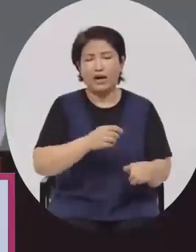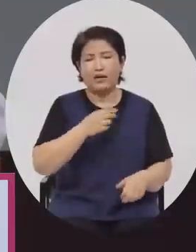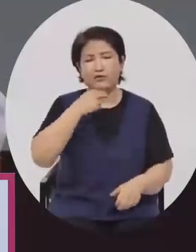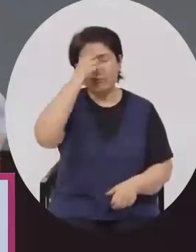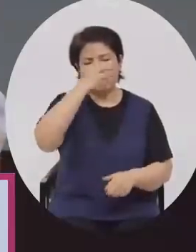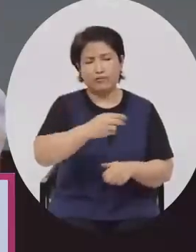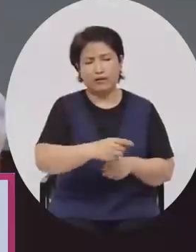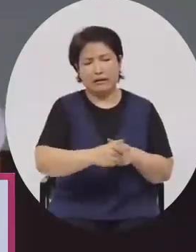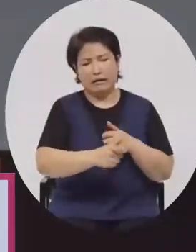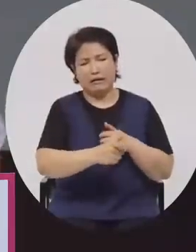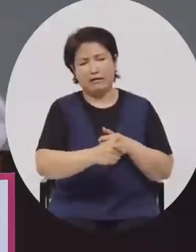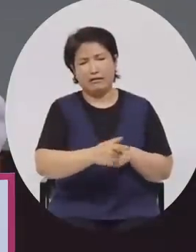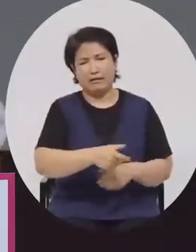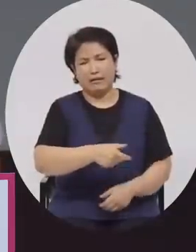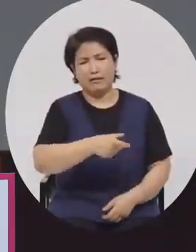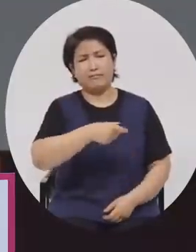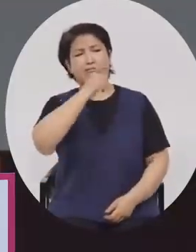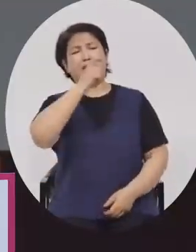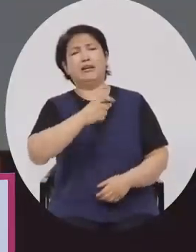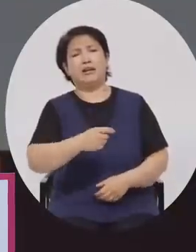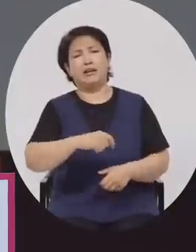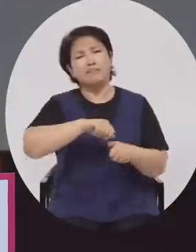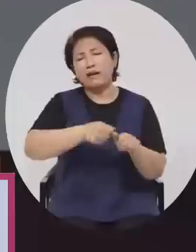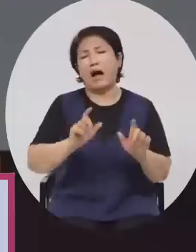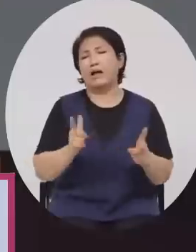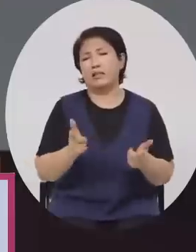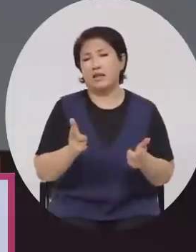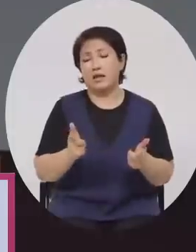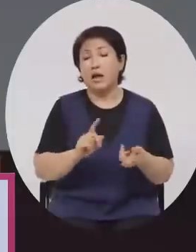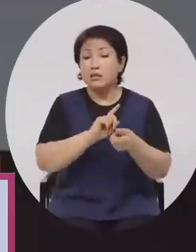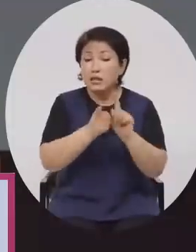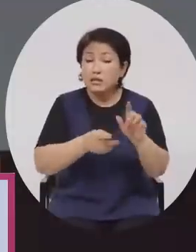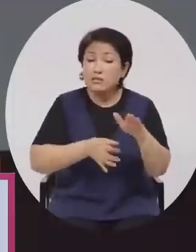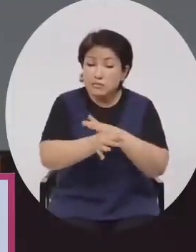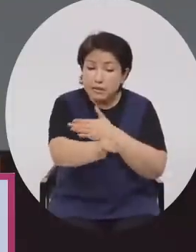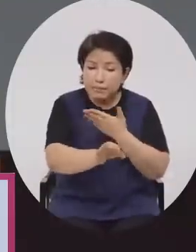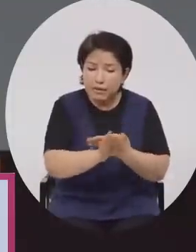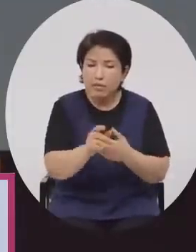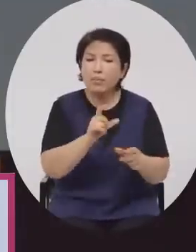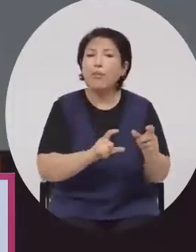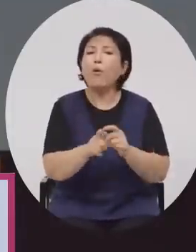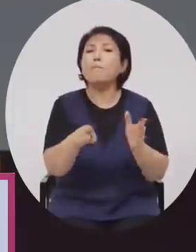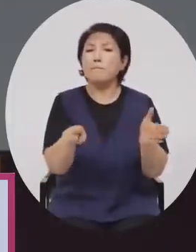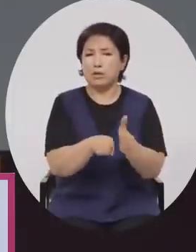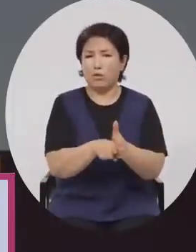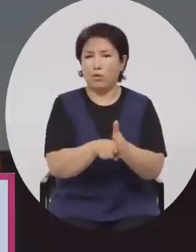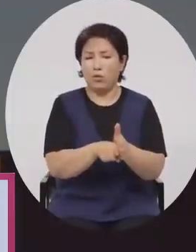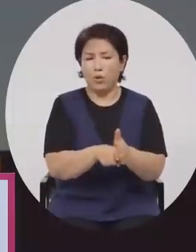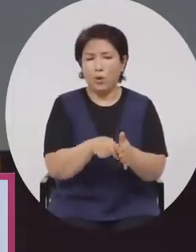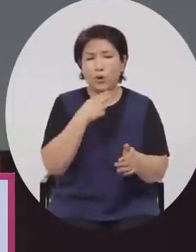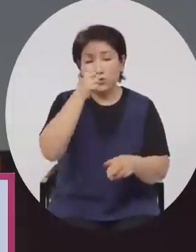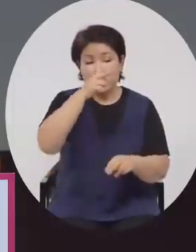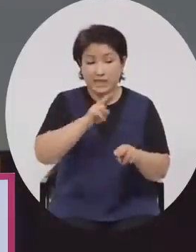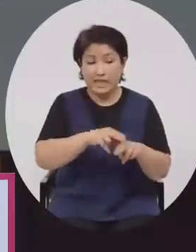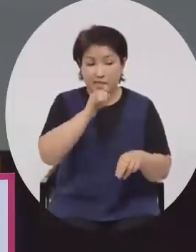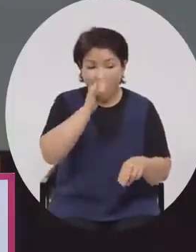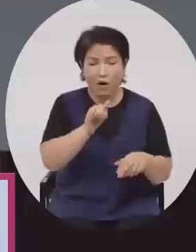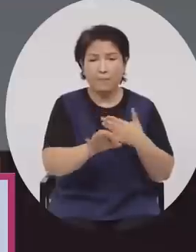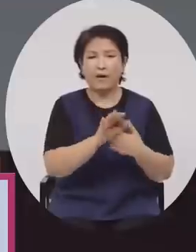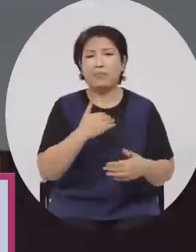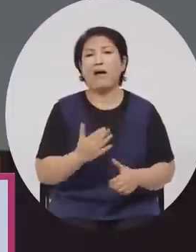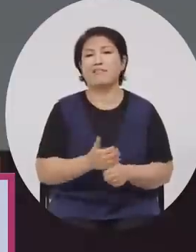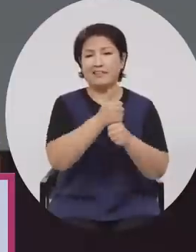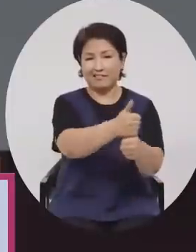그러고 술값을 내주고 술을 안 먹을수록 진짜 더 믿고 술자리만 있으면 데려가려고 그래.